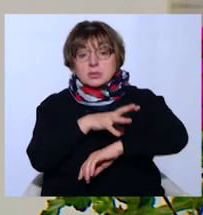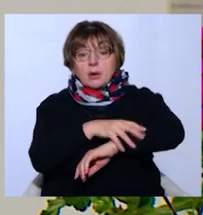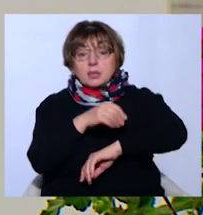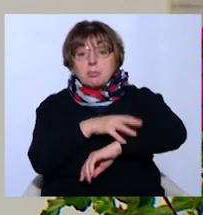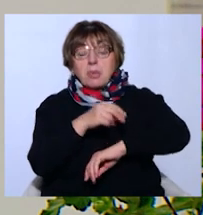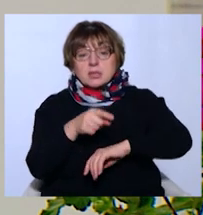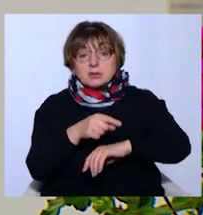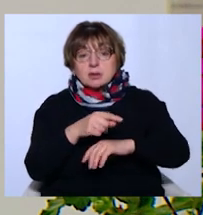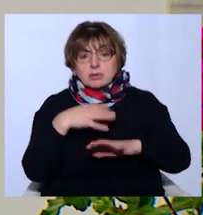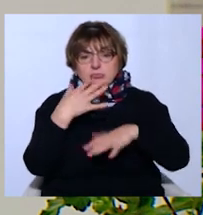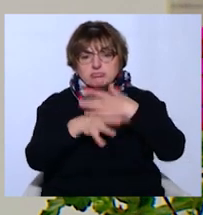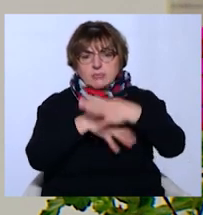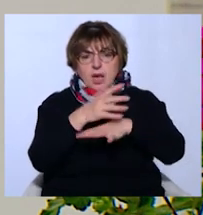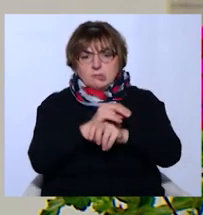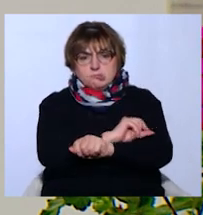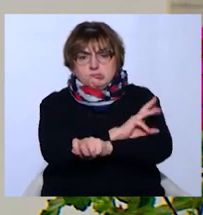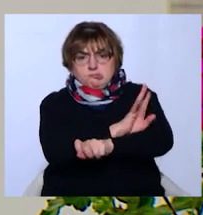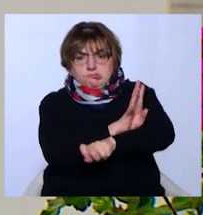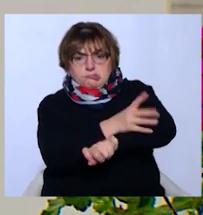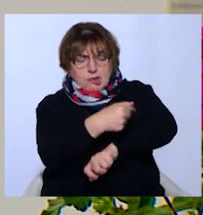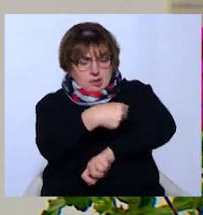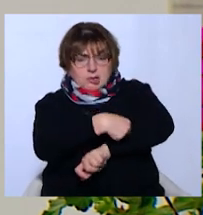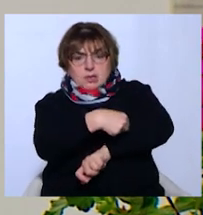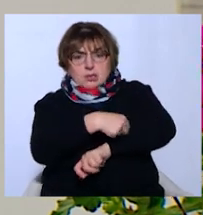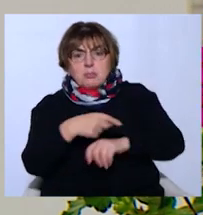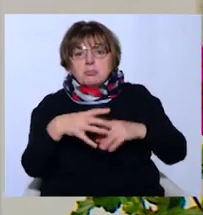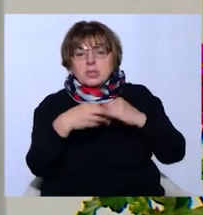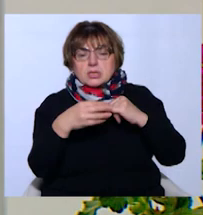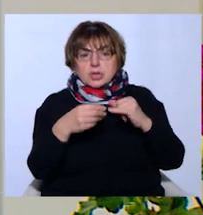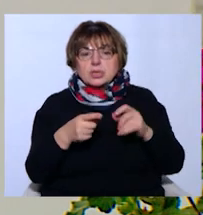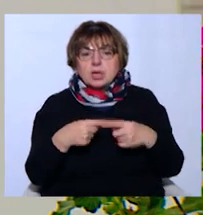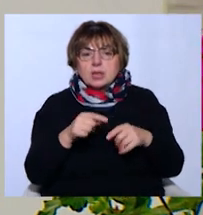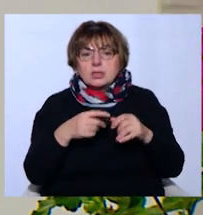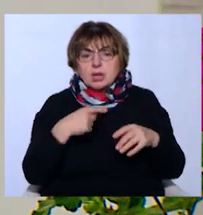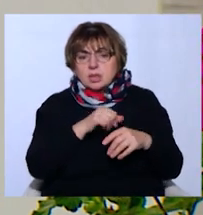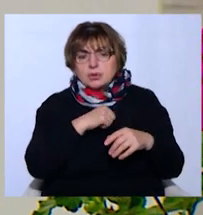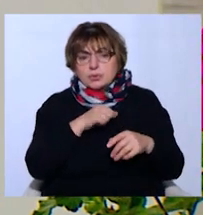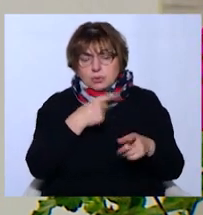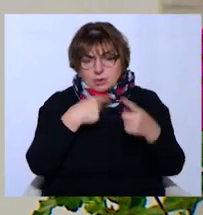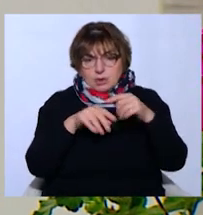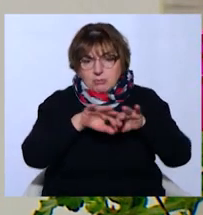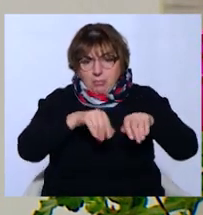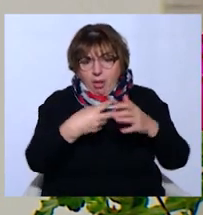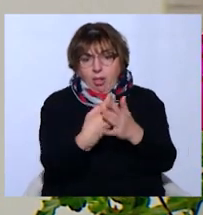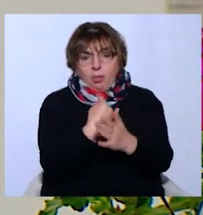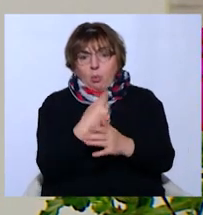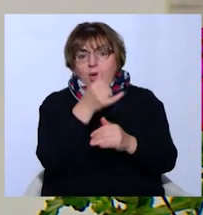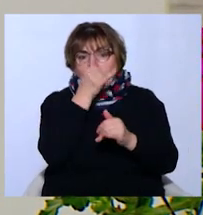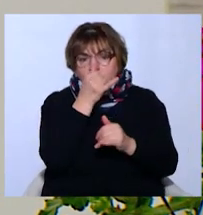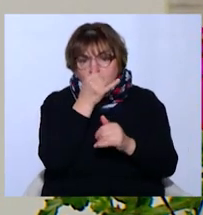უხეში ბეწვი აიბურძგლება, ეკლებივით შეესობა ნიადაგს და გაიჭედება ის თავისავე გათხრილ ხრელში.